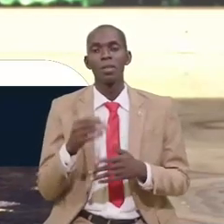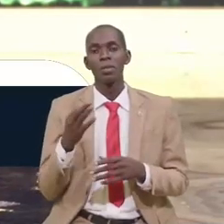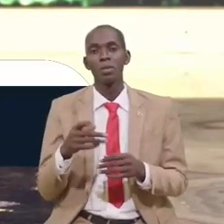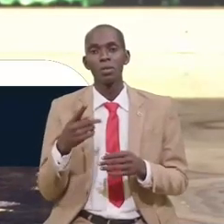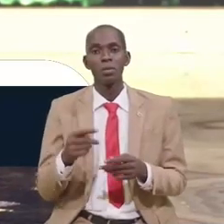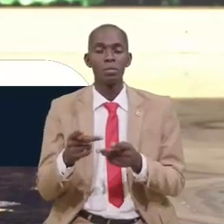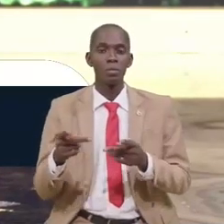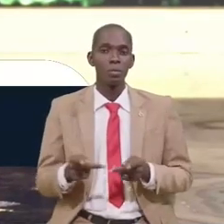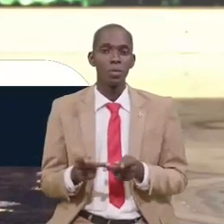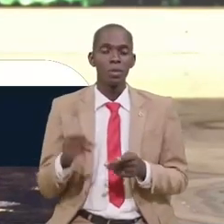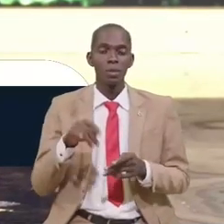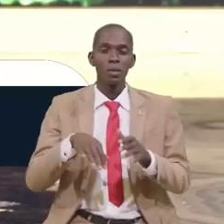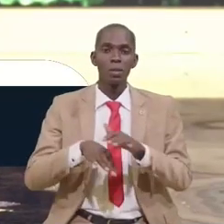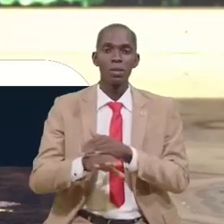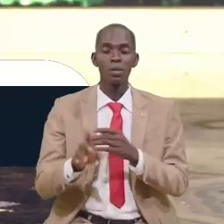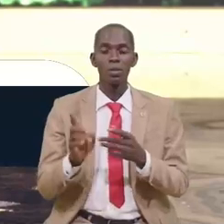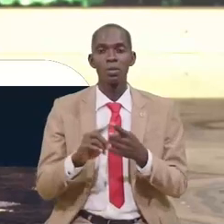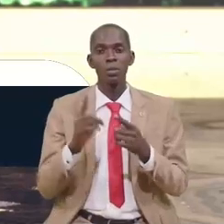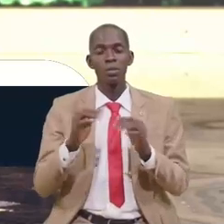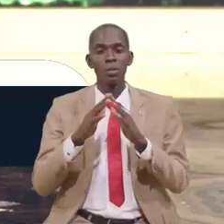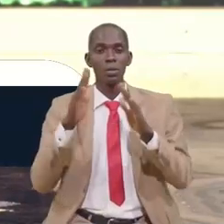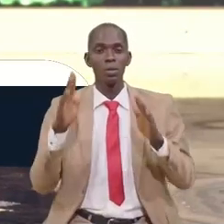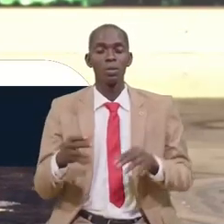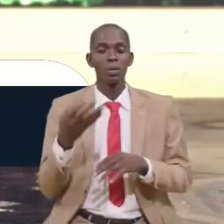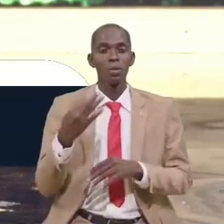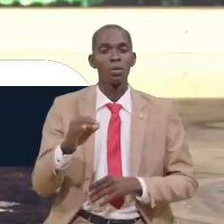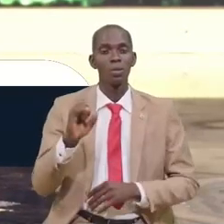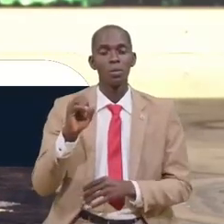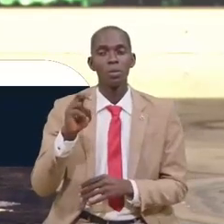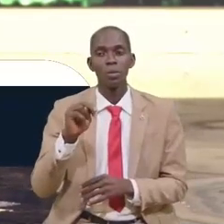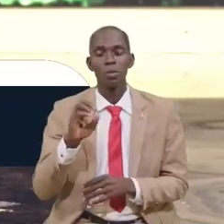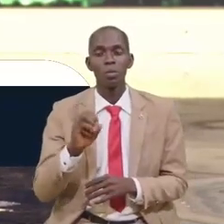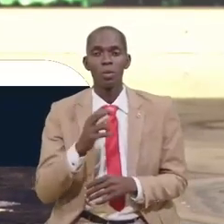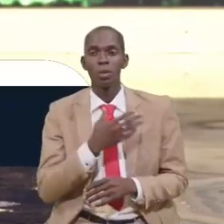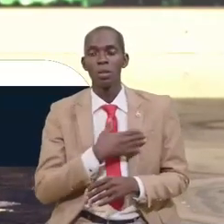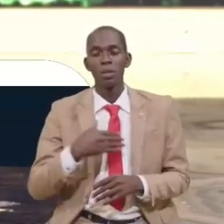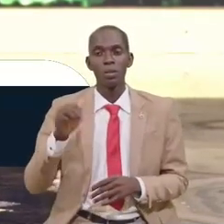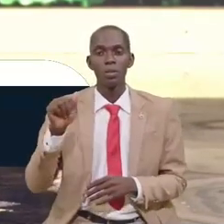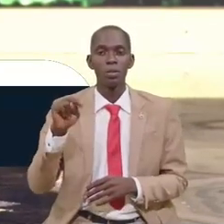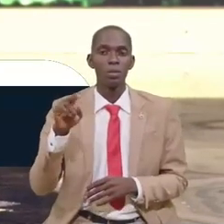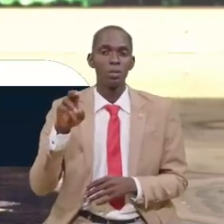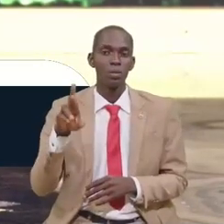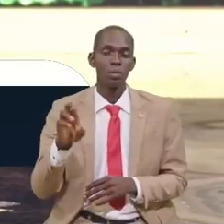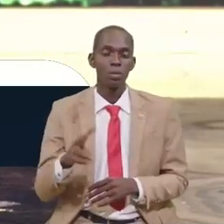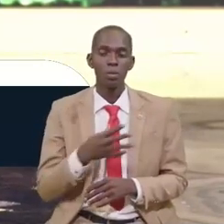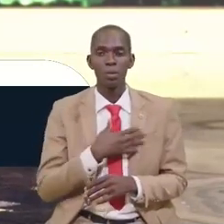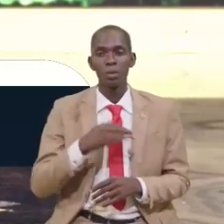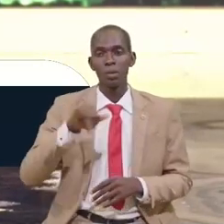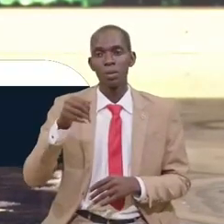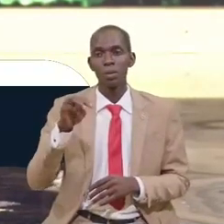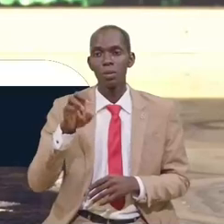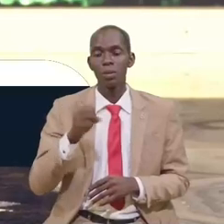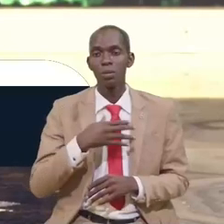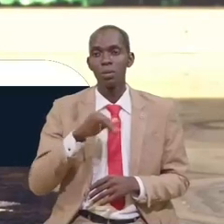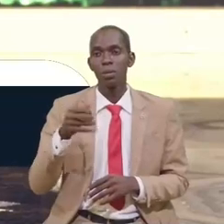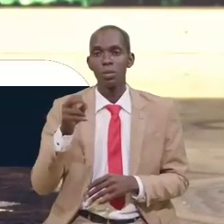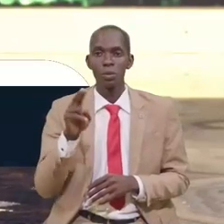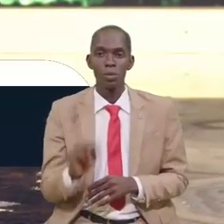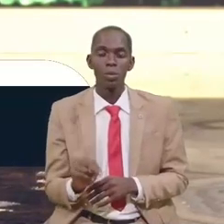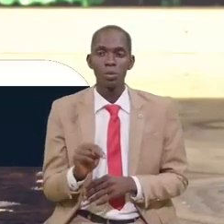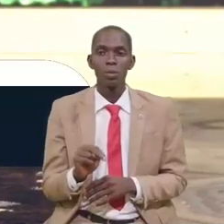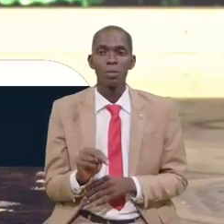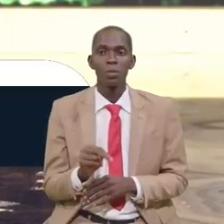se rendirent avec Jacques et Jean à la maison de Simon et d'André. La belle-mère